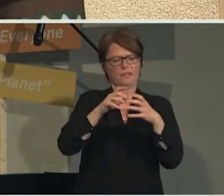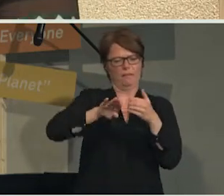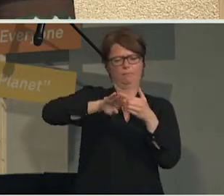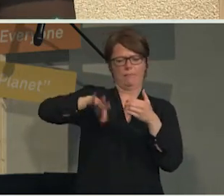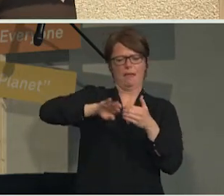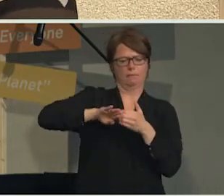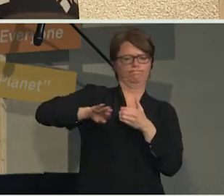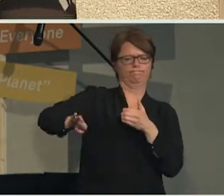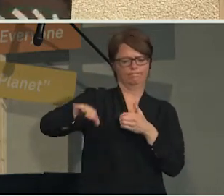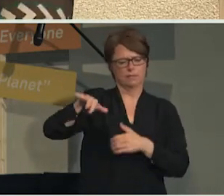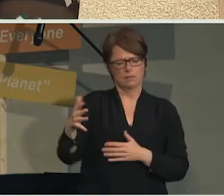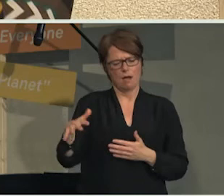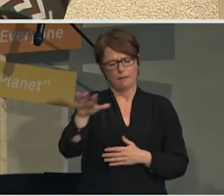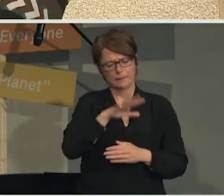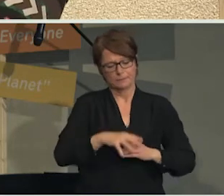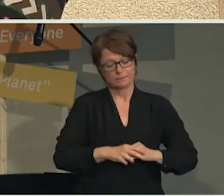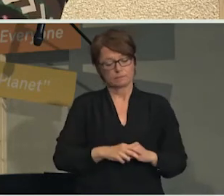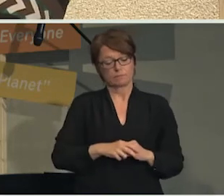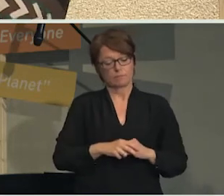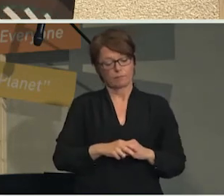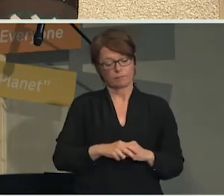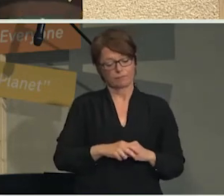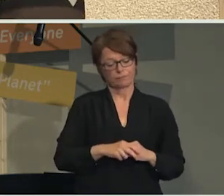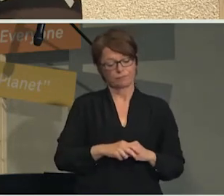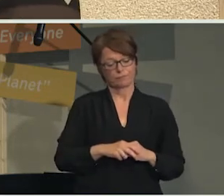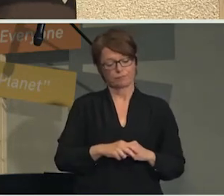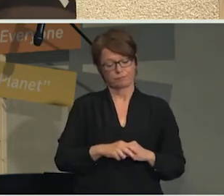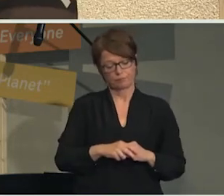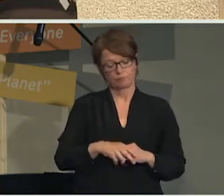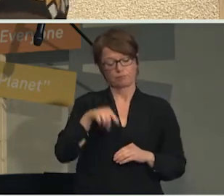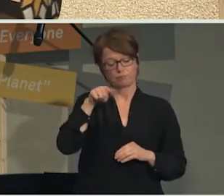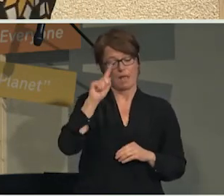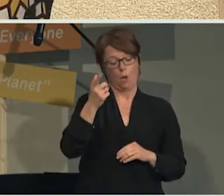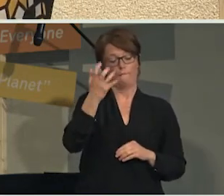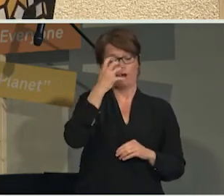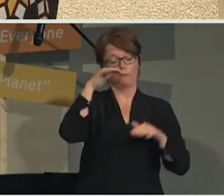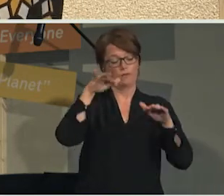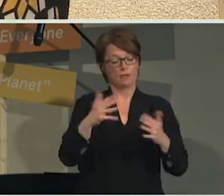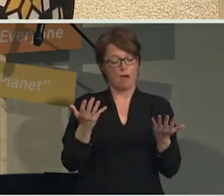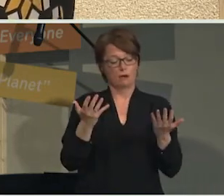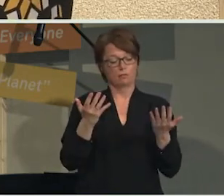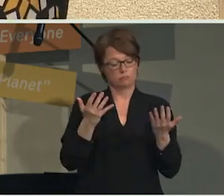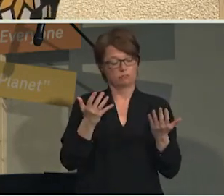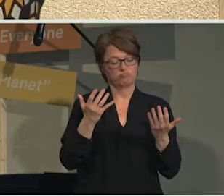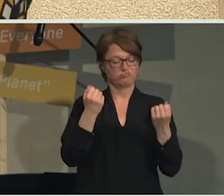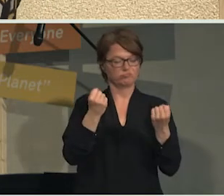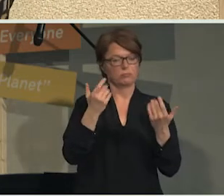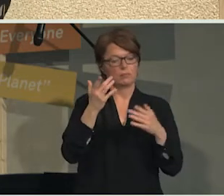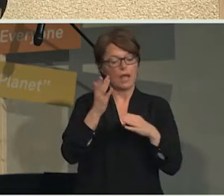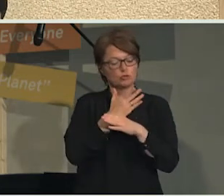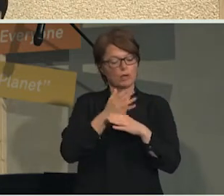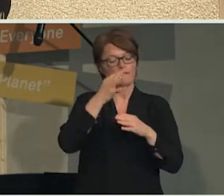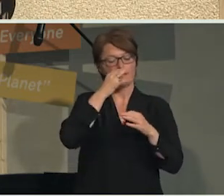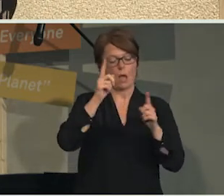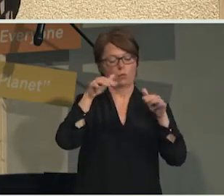nicht stellten und damit den Hauptwiderspruch im marxistischen Sinne außer Acht ließen. Neben der Tatsache,